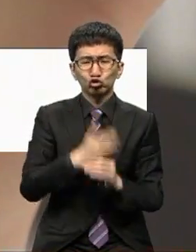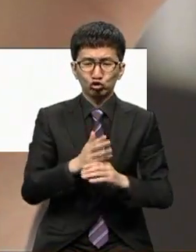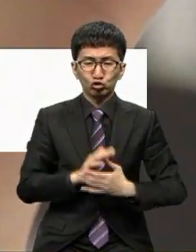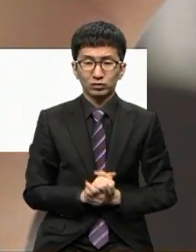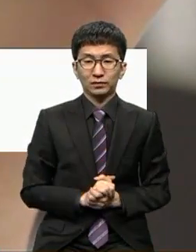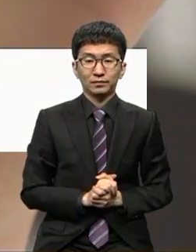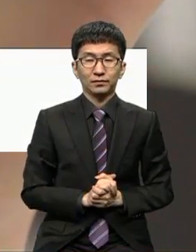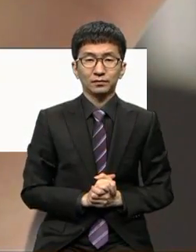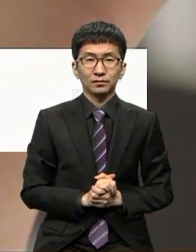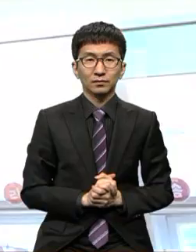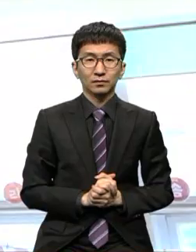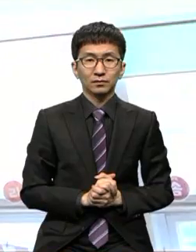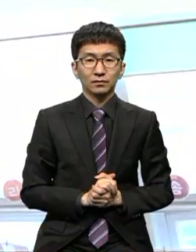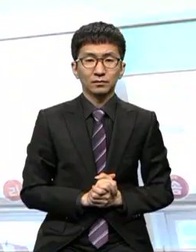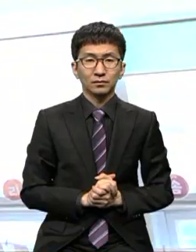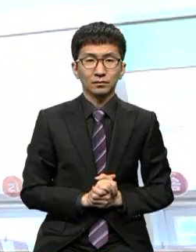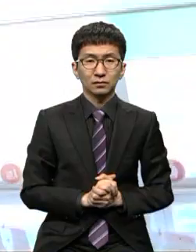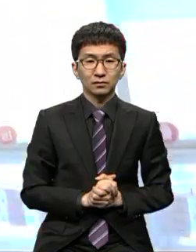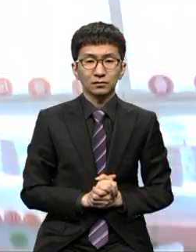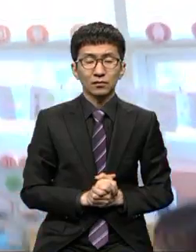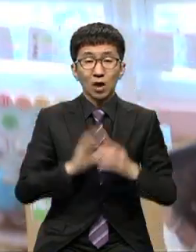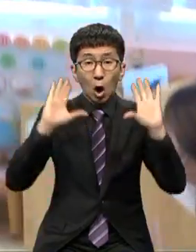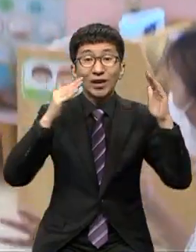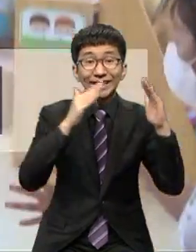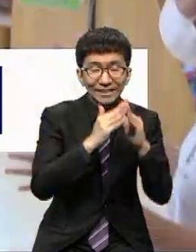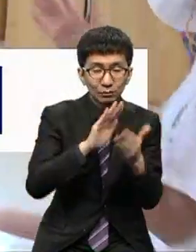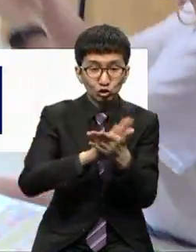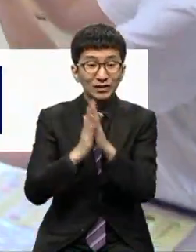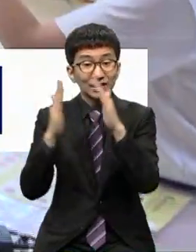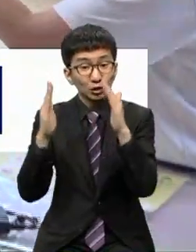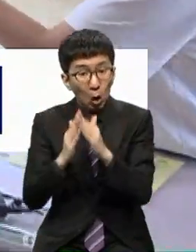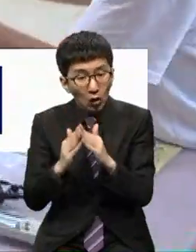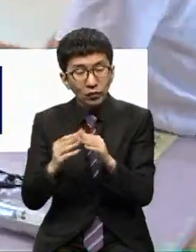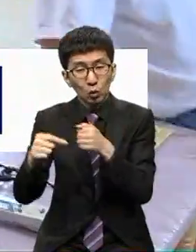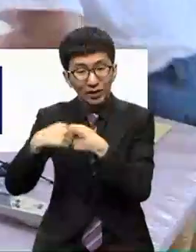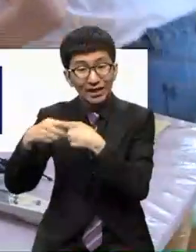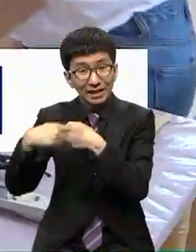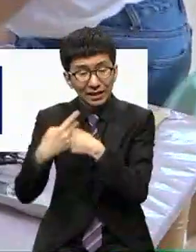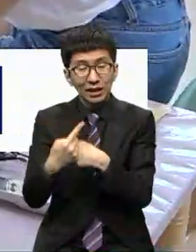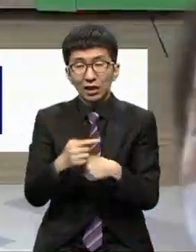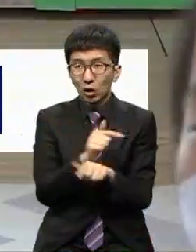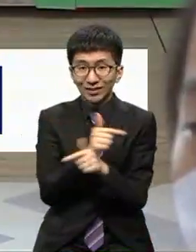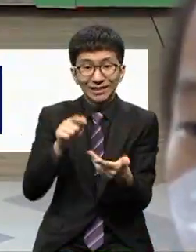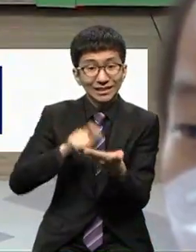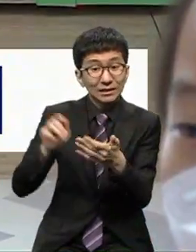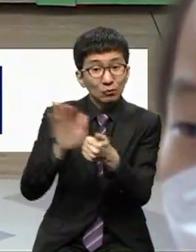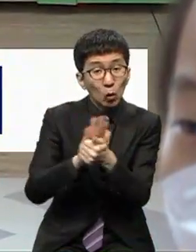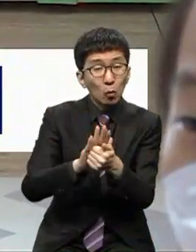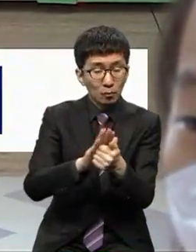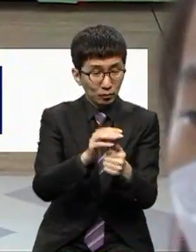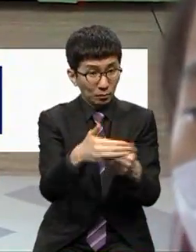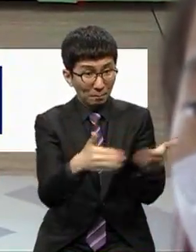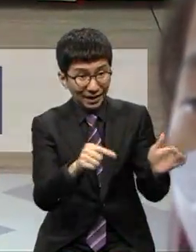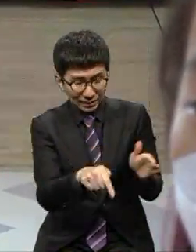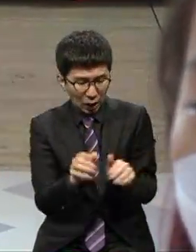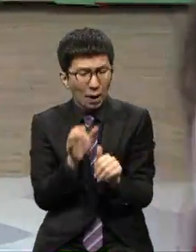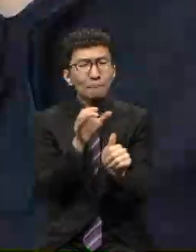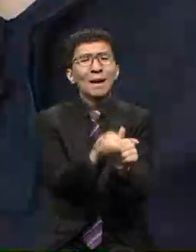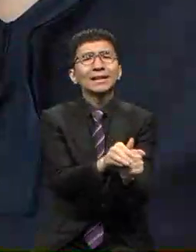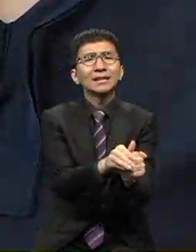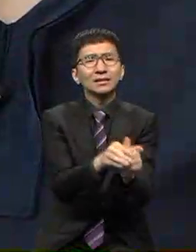염려되는 부분도 많지만. 어린이집과 유치원, 초등학교 저학년 긴급 돌봄에 자녀를 맡기는 부모도 늘고